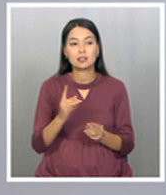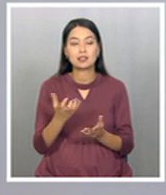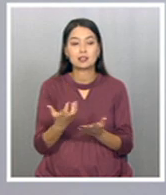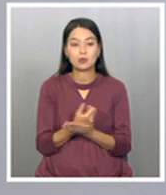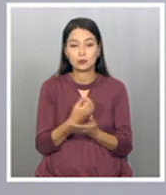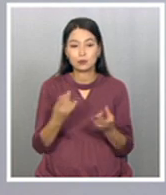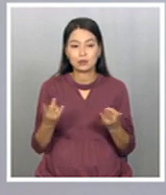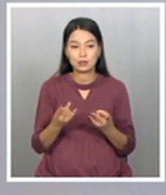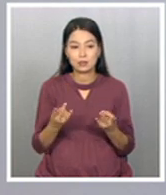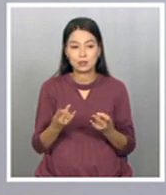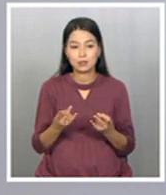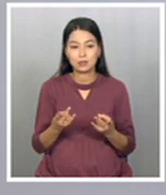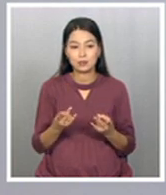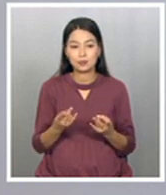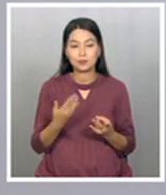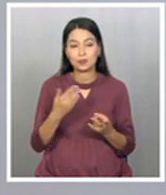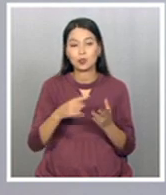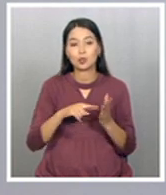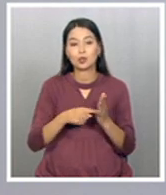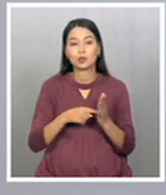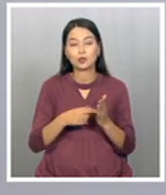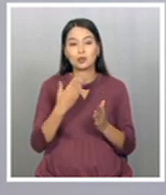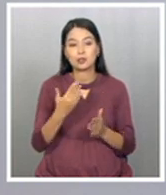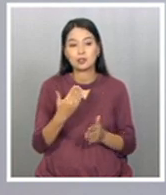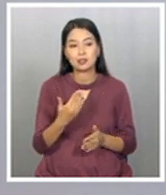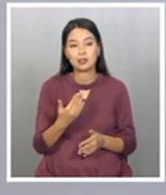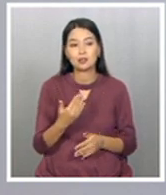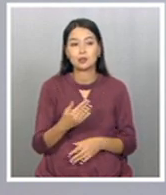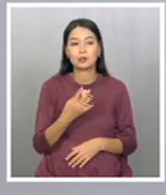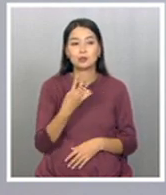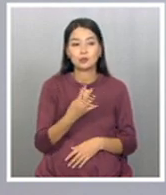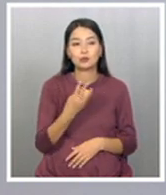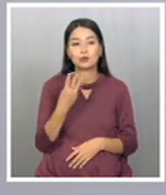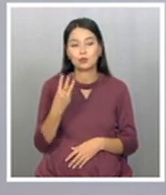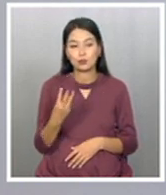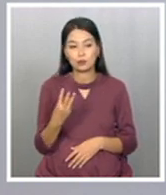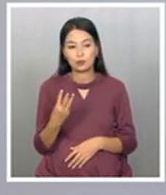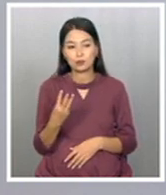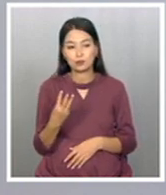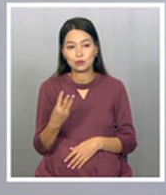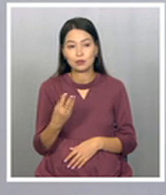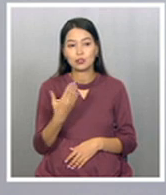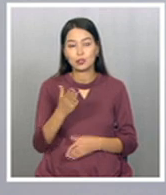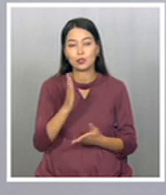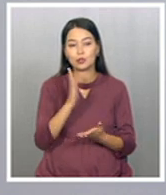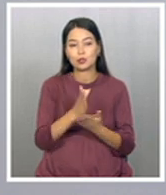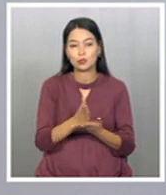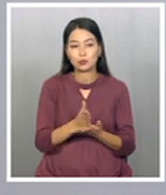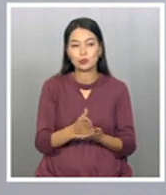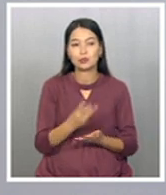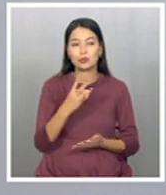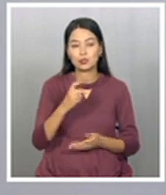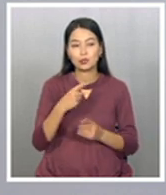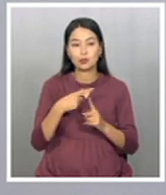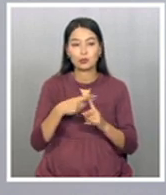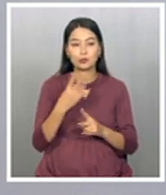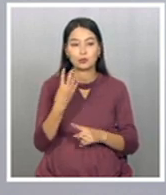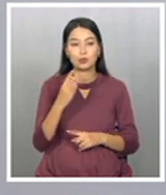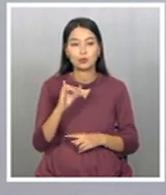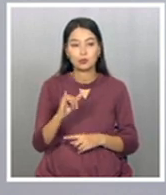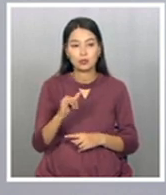табыңыз. Нүктелердің координаттары 4-те 3, түзуіміз 3x қосылған